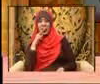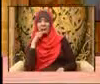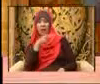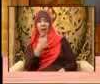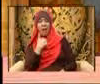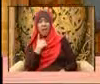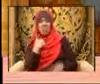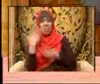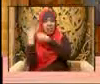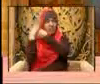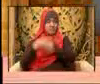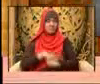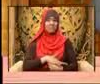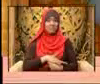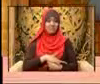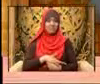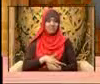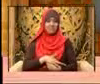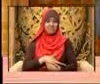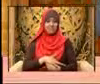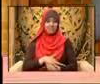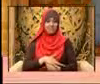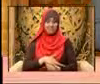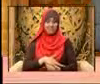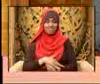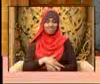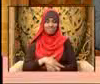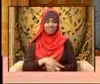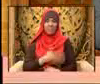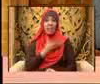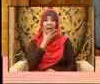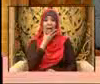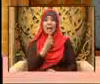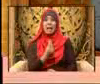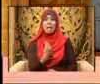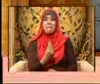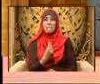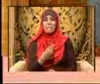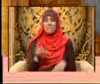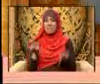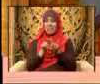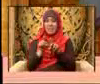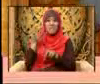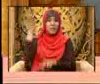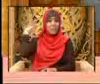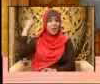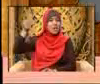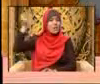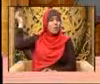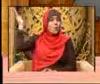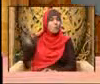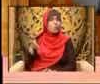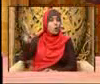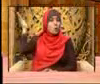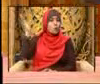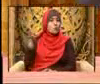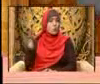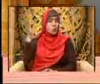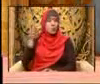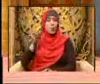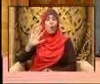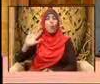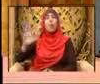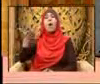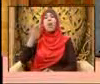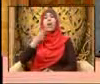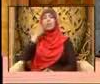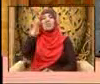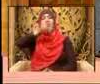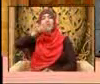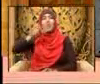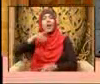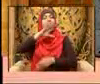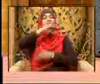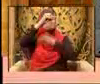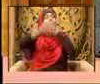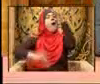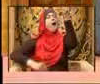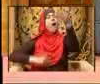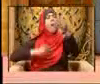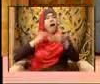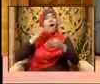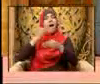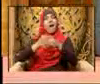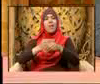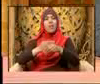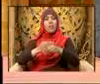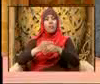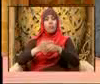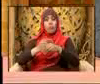يتهم الأنبياء والرسل عندما سجدوا وعندما ركعوا، وكأن هذا الإنسان يتهم المسلمين عامة عندما يسجدون ويركعون.